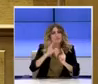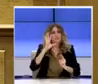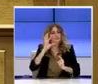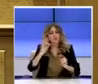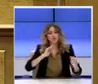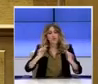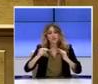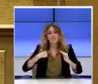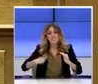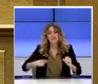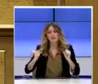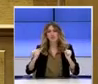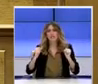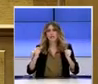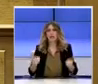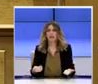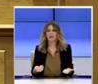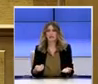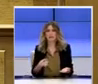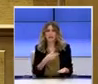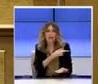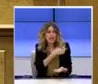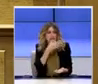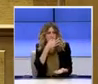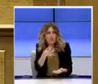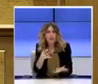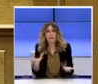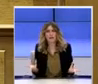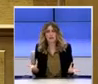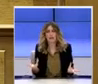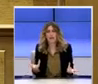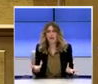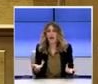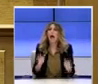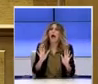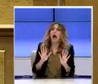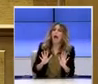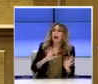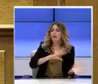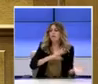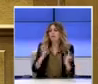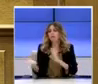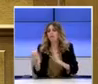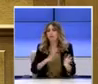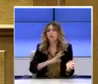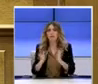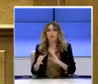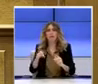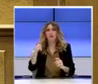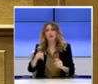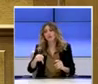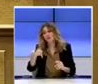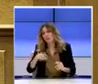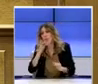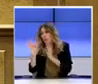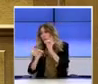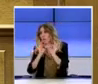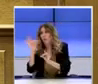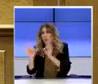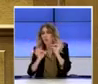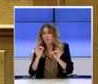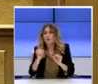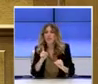δημόσιας υγείας. Επιλέξει στην τροπολογία σας λέει ότι το Υπουργείο Υγείας δύναται να προμηθεύεται τα εμβόλια